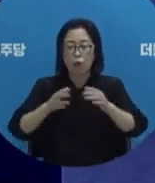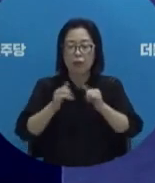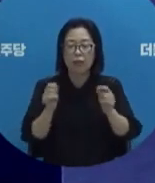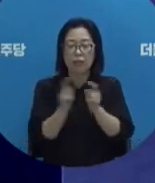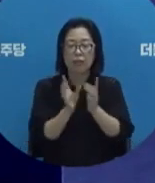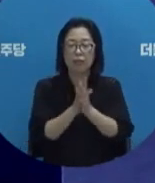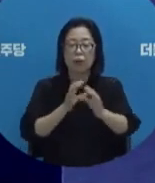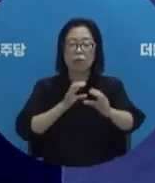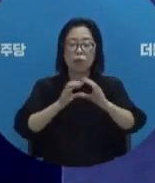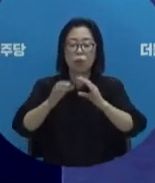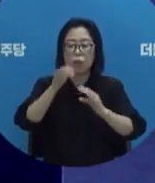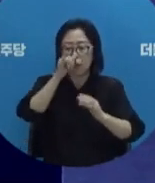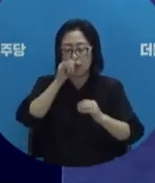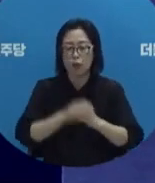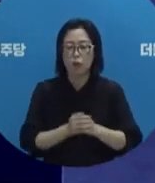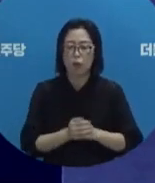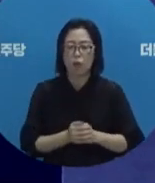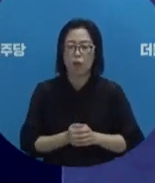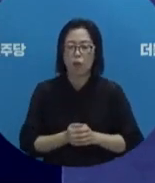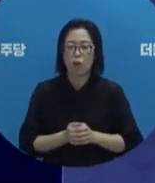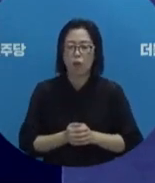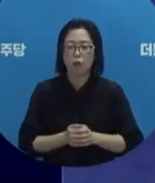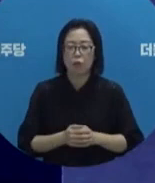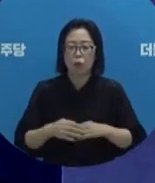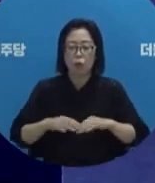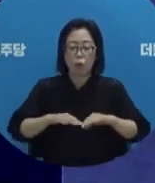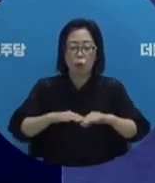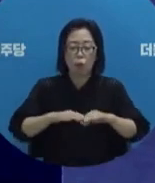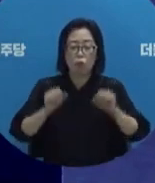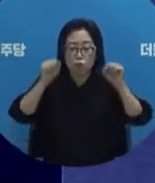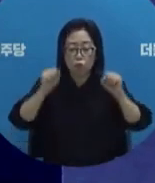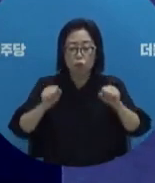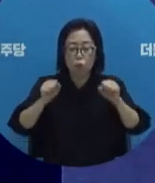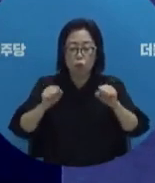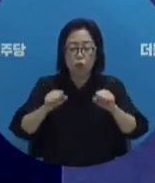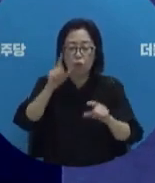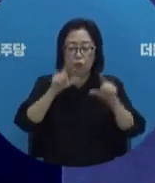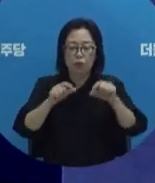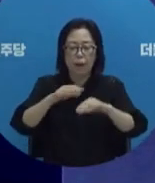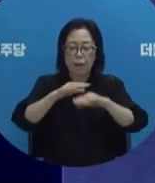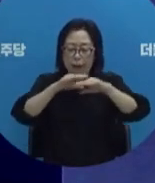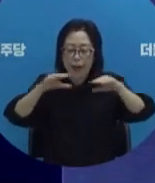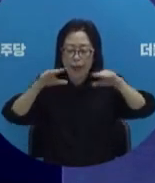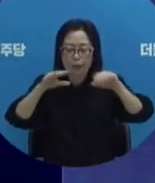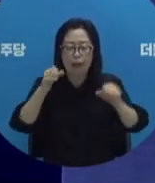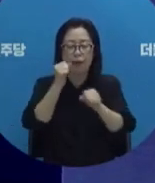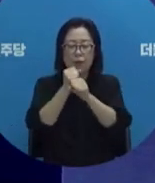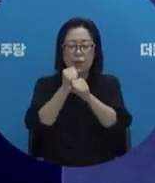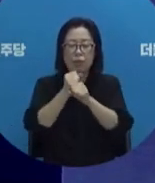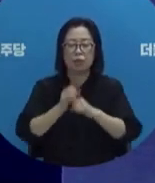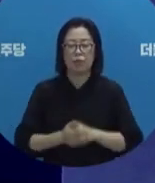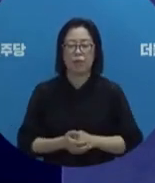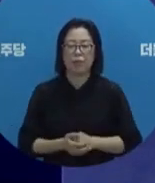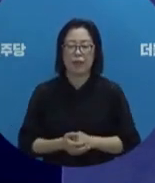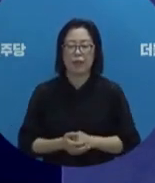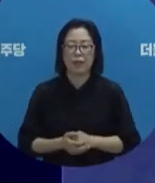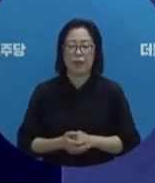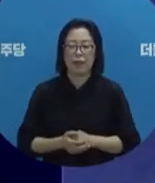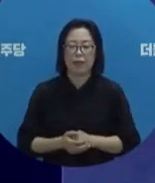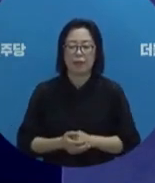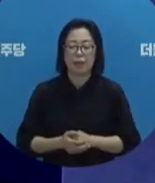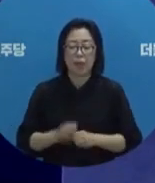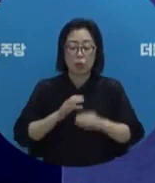소통하고 기울어진 운동장 을 바로 잡겠습니다 당원들의 소통 창구를